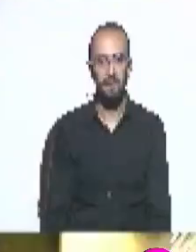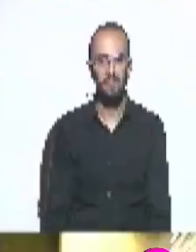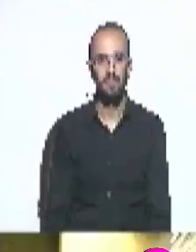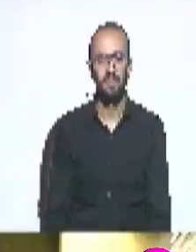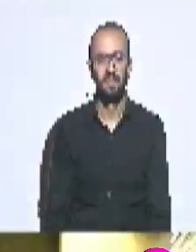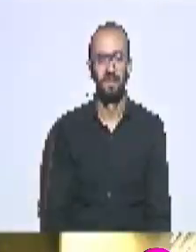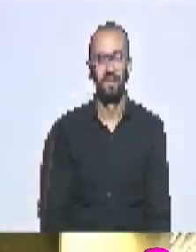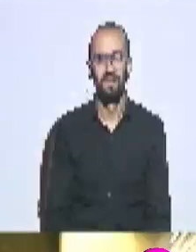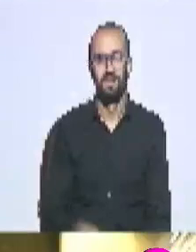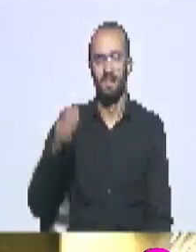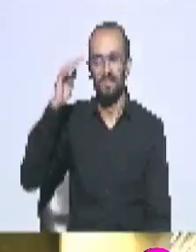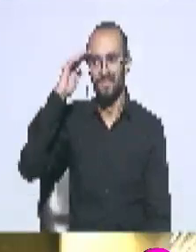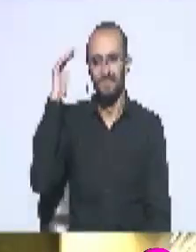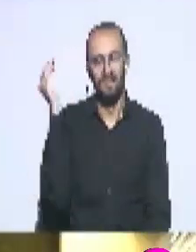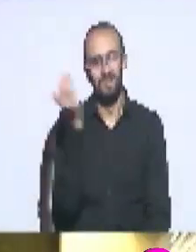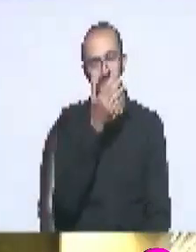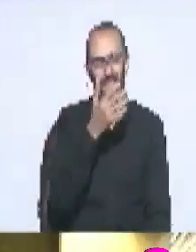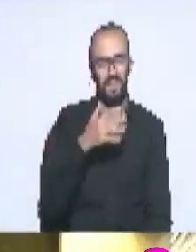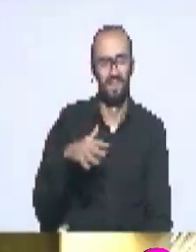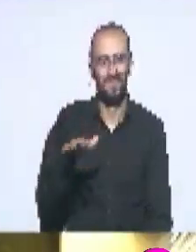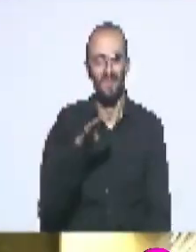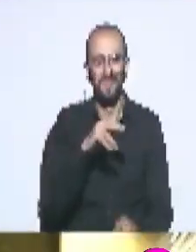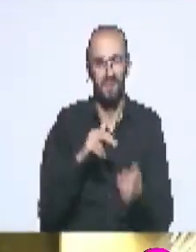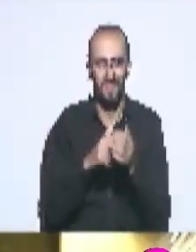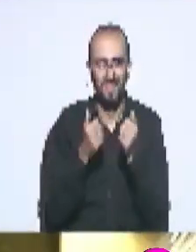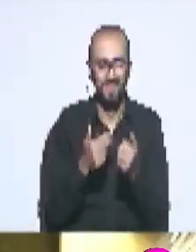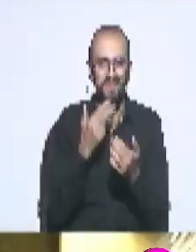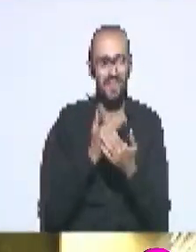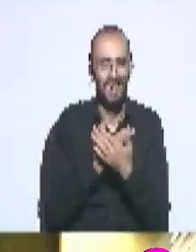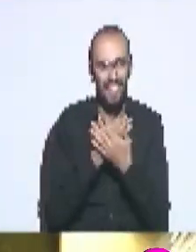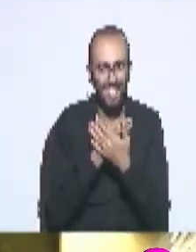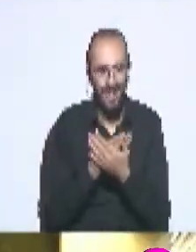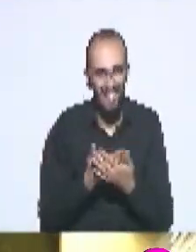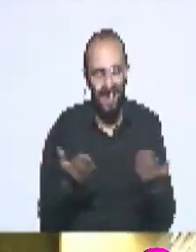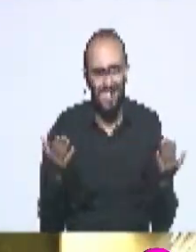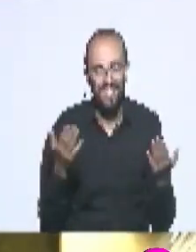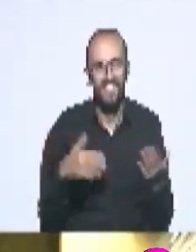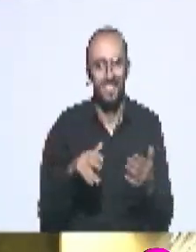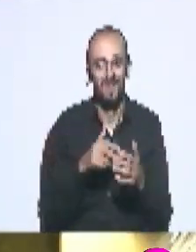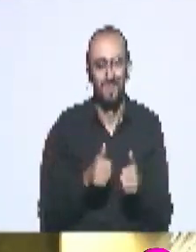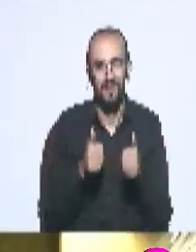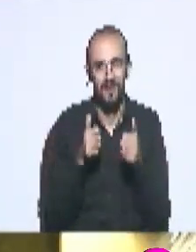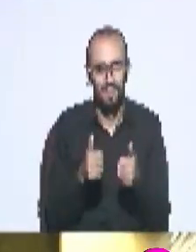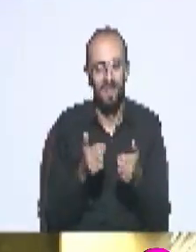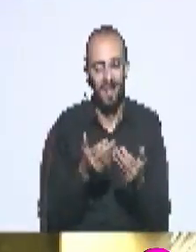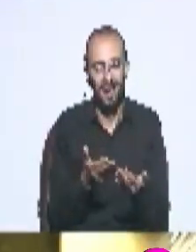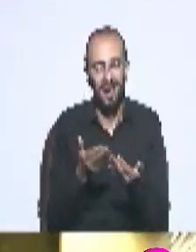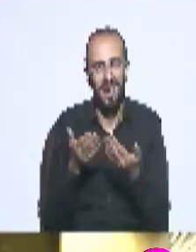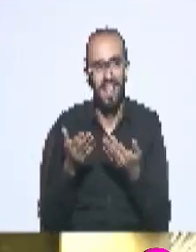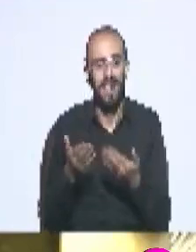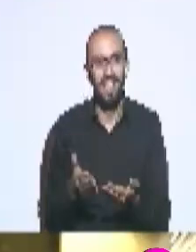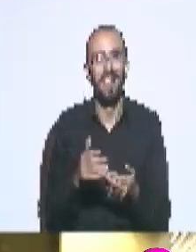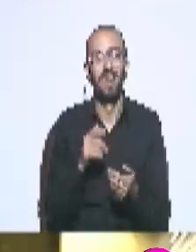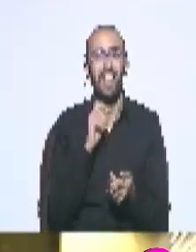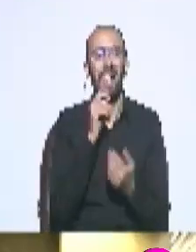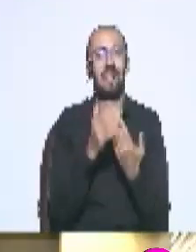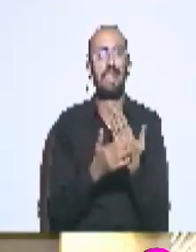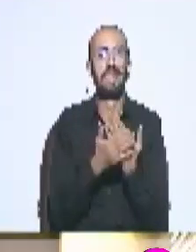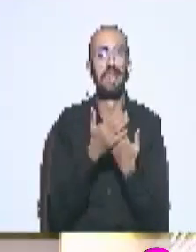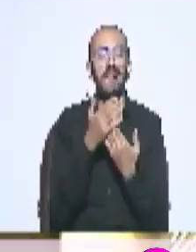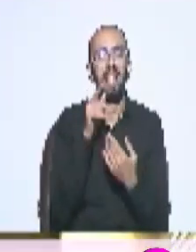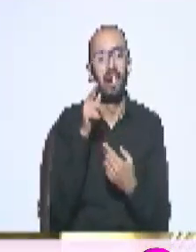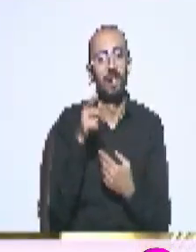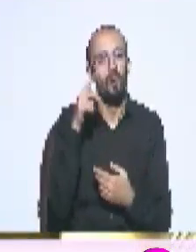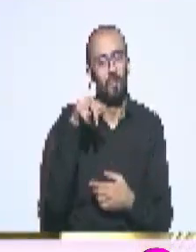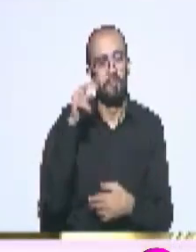ومين يا مساء الخير والهنا والسعاده على حضراتكم مشاهدينا اهلا بكم في حلقه جديده من هي ومي زي ما حضراتكم متعودين